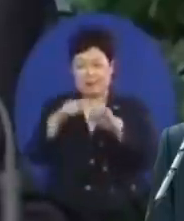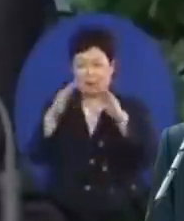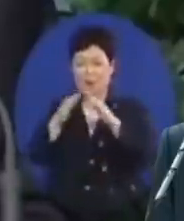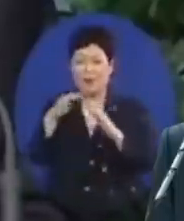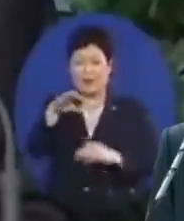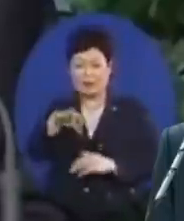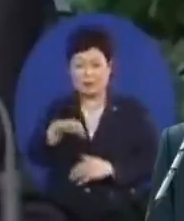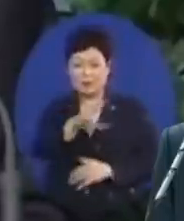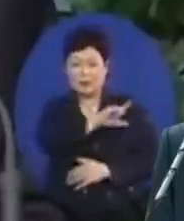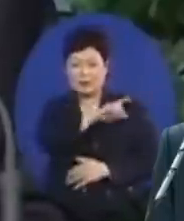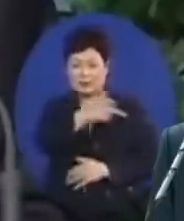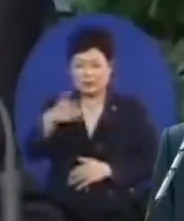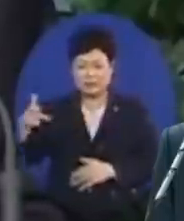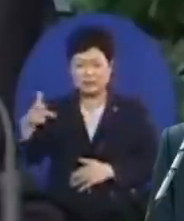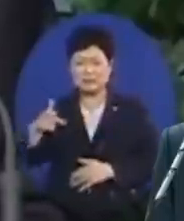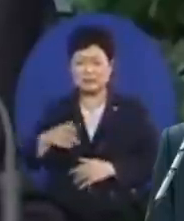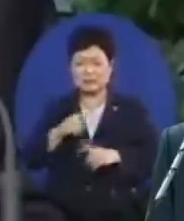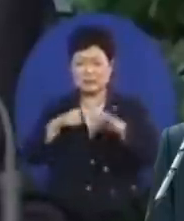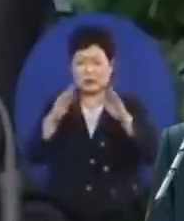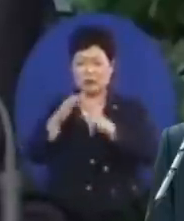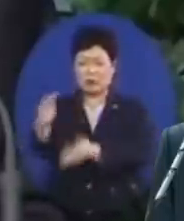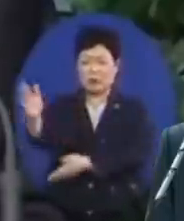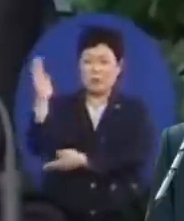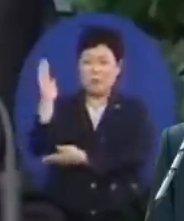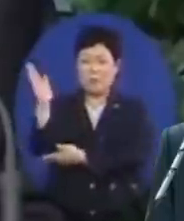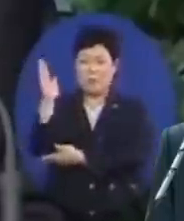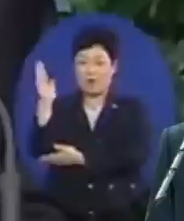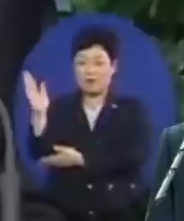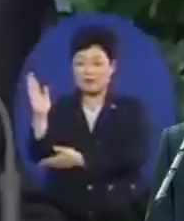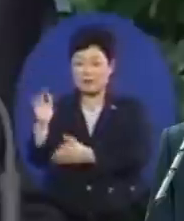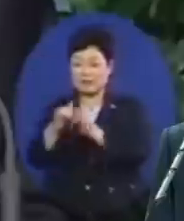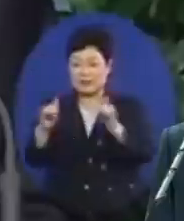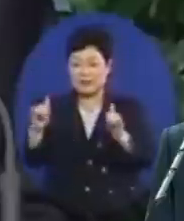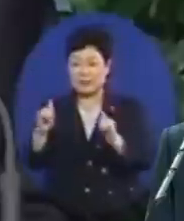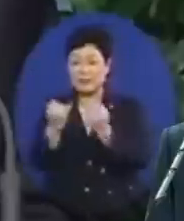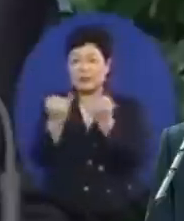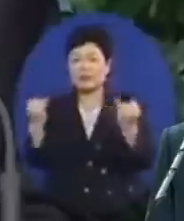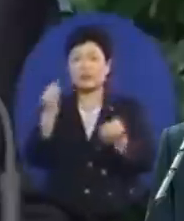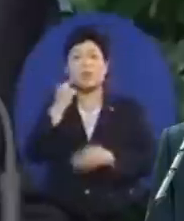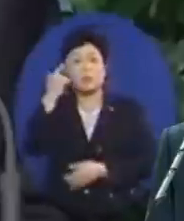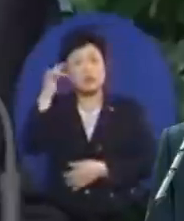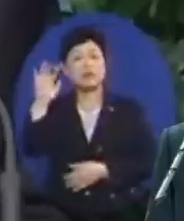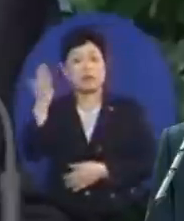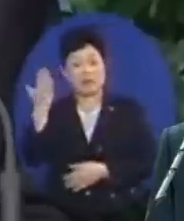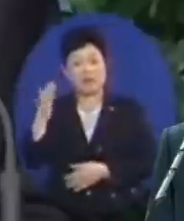교회도 가장 큰 교회를 목회하는 사람은 여목사가 될 것이다.